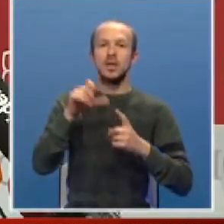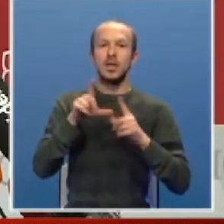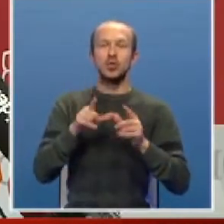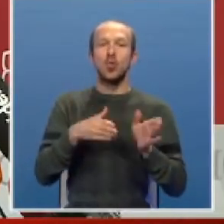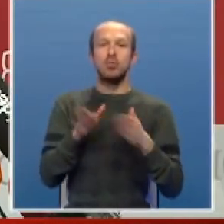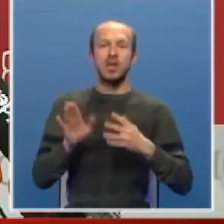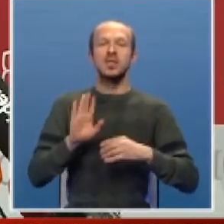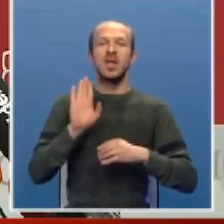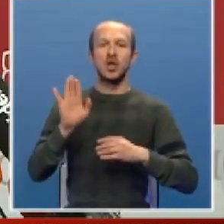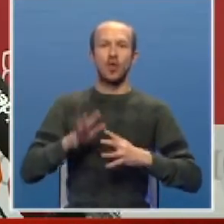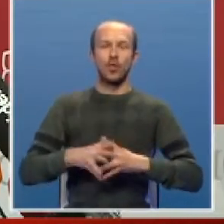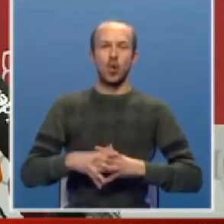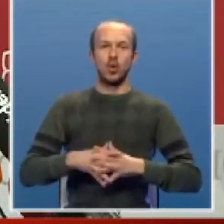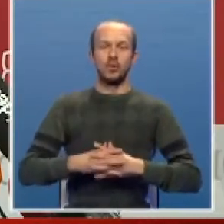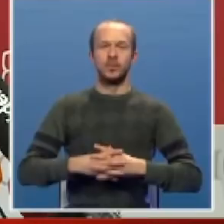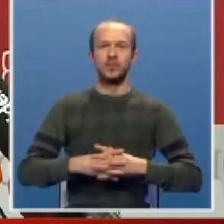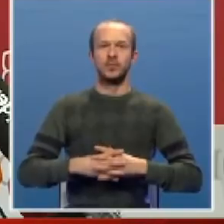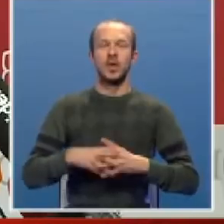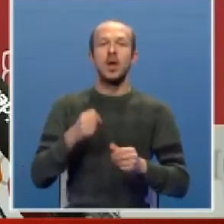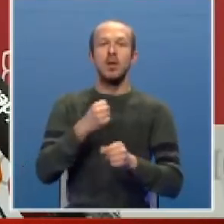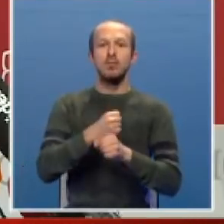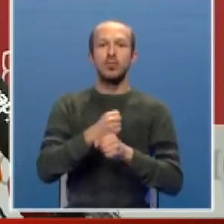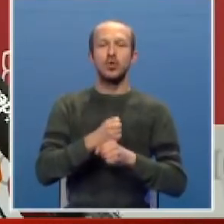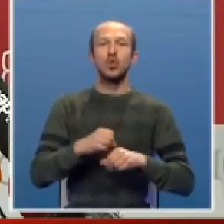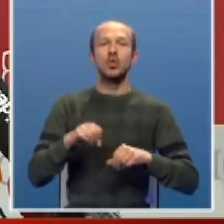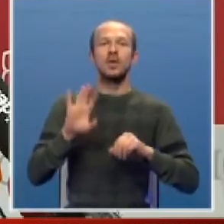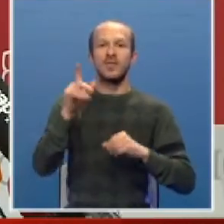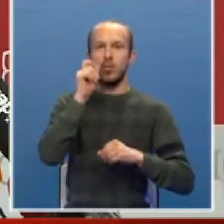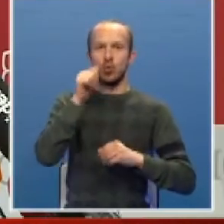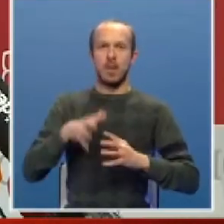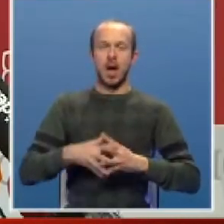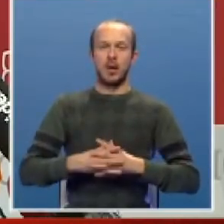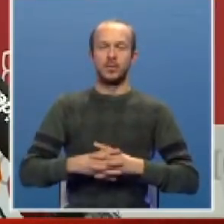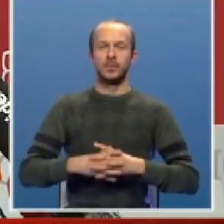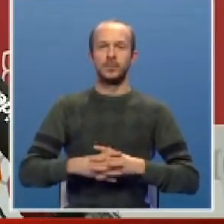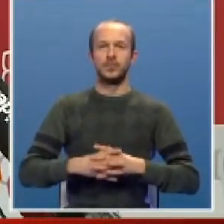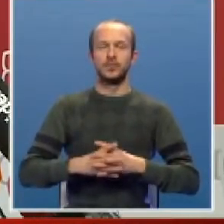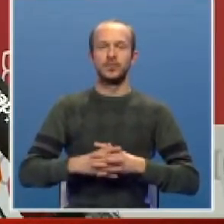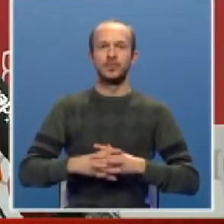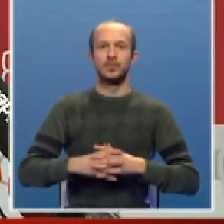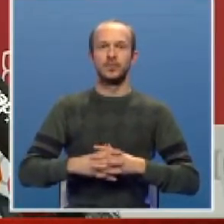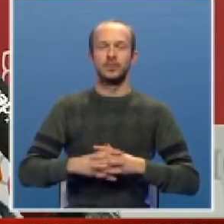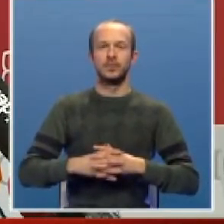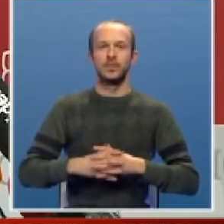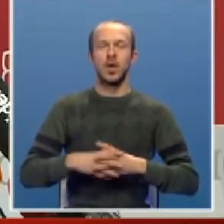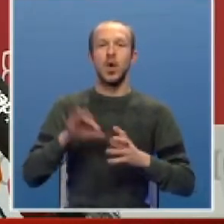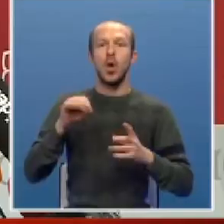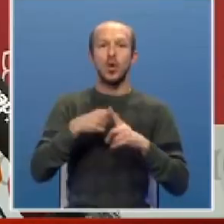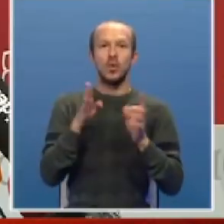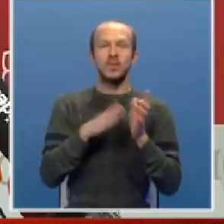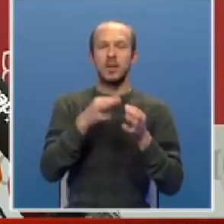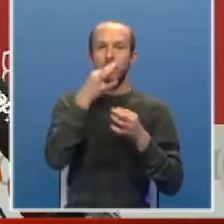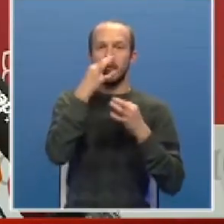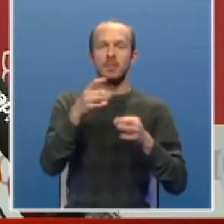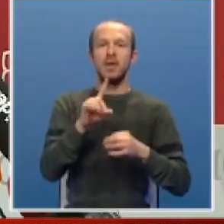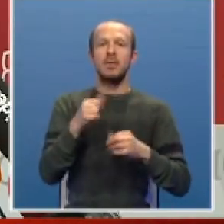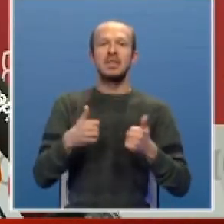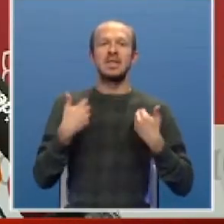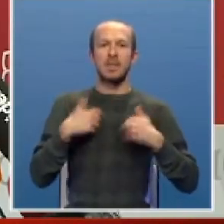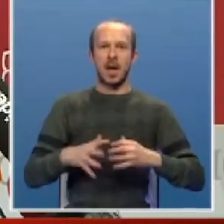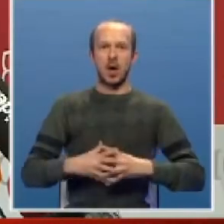odbacili njihovu podršku takvim ljudima. O ekonomskim pitanjima vas ne bi